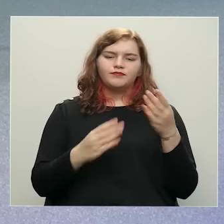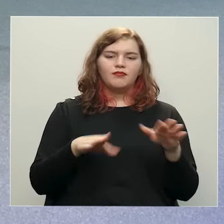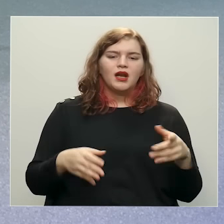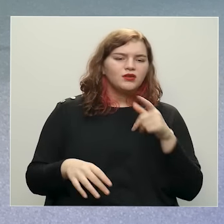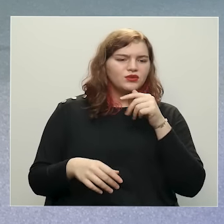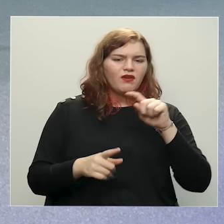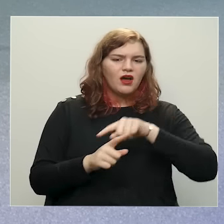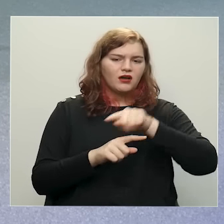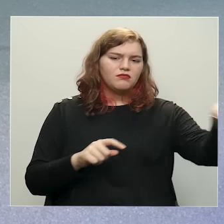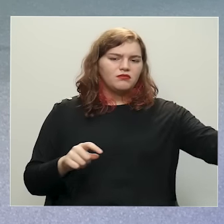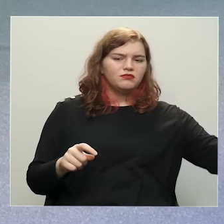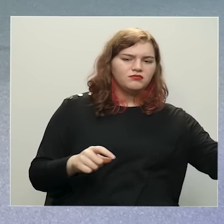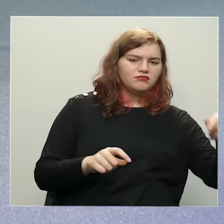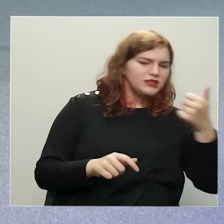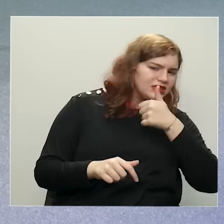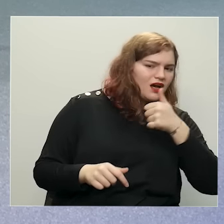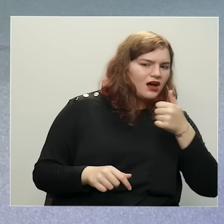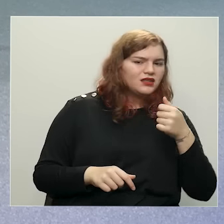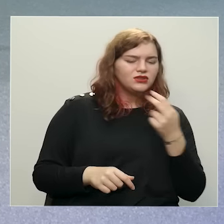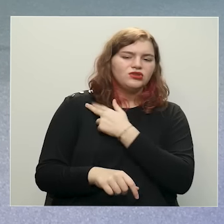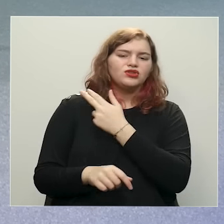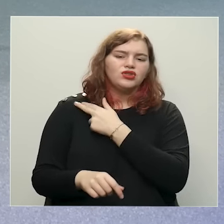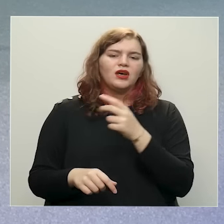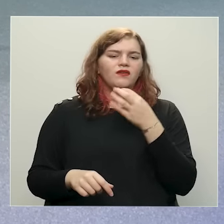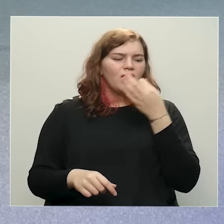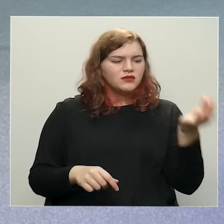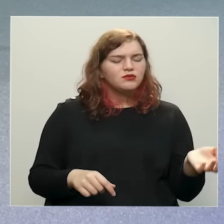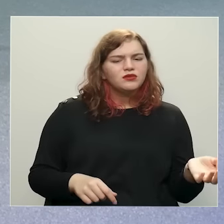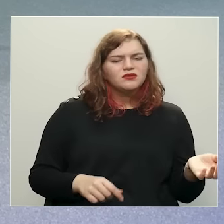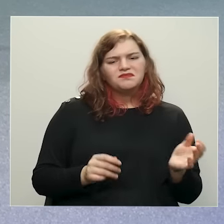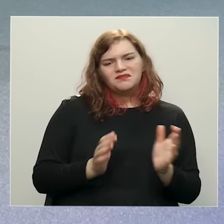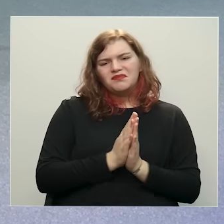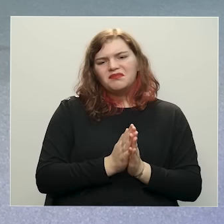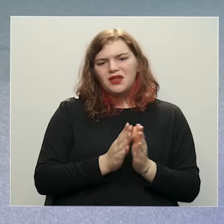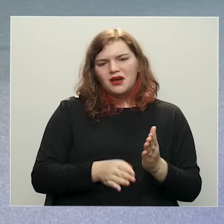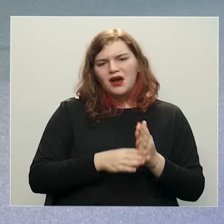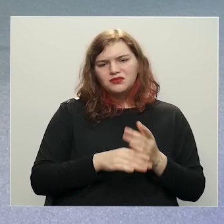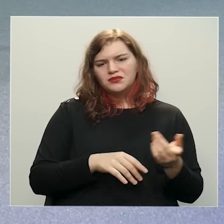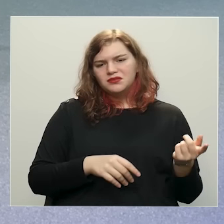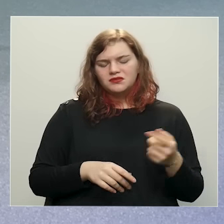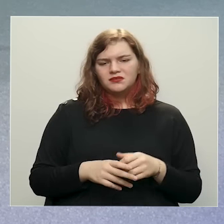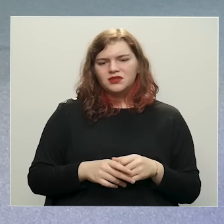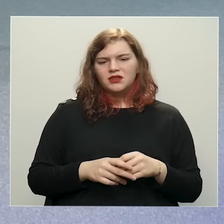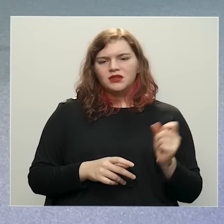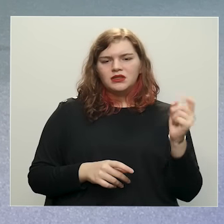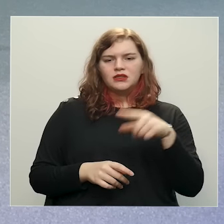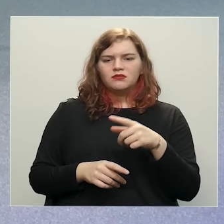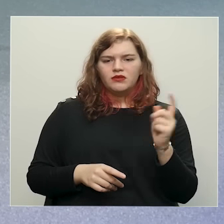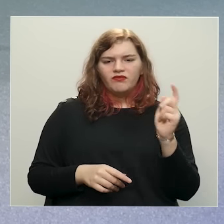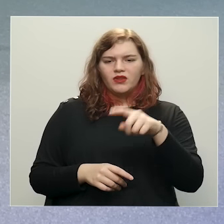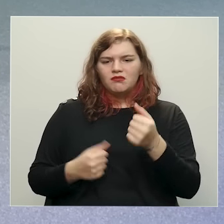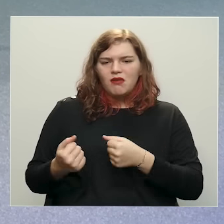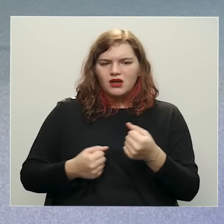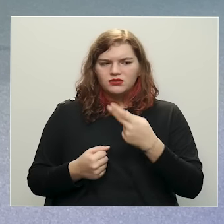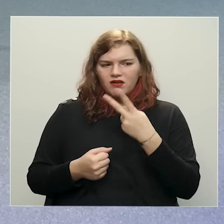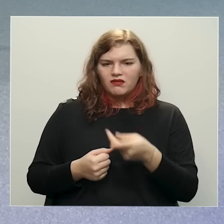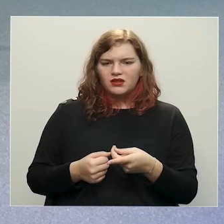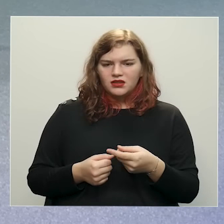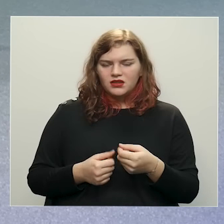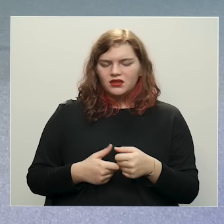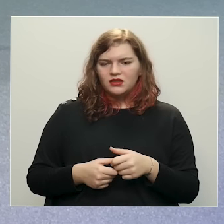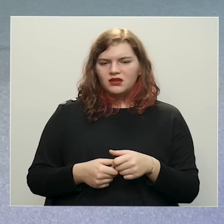mai jos și la șeful de jos, da, și a zis, da, imediat vă trimit. Și când vine ăsta la mașină, mă vede,